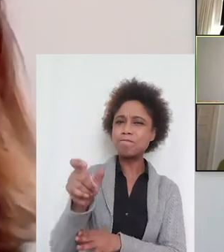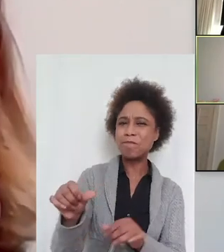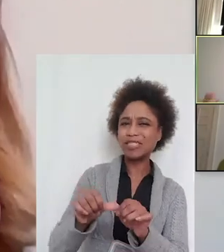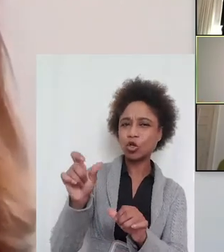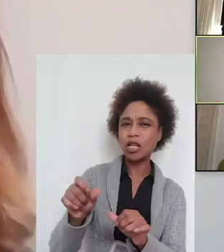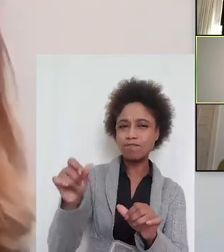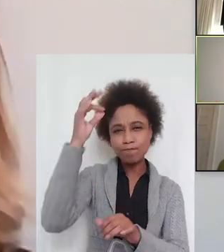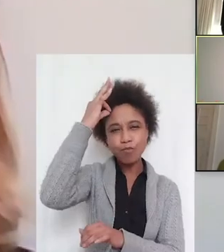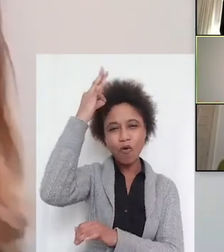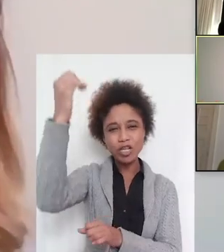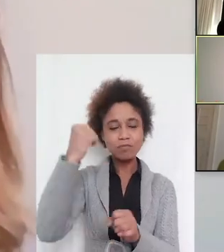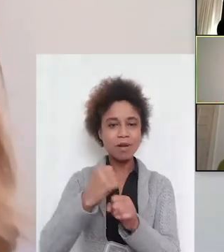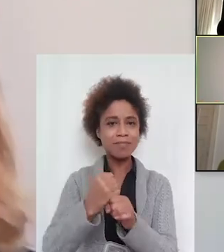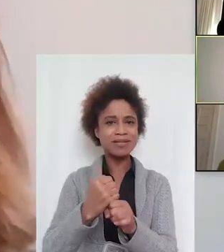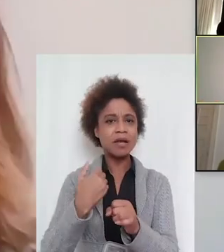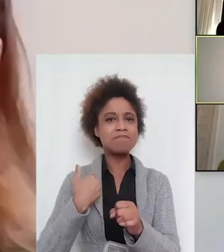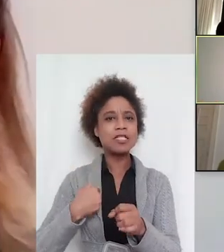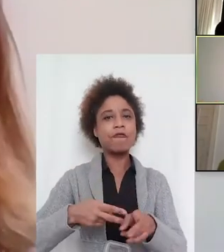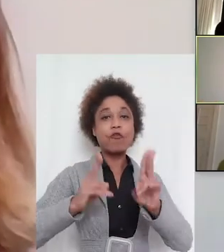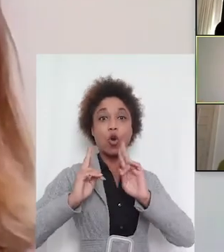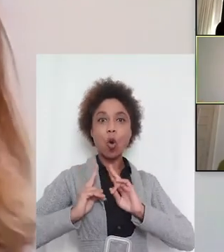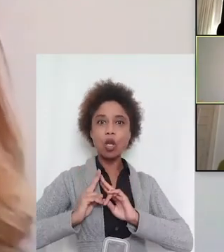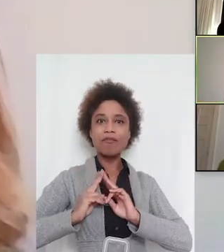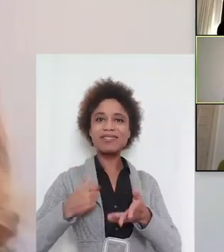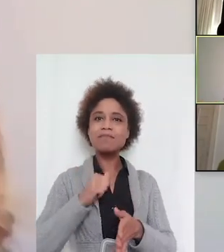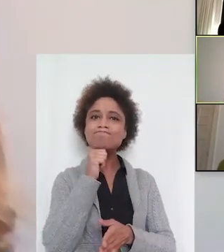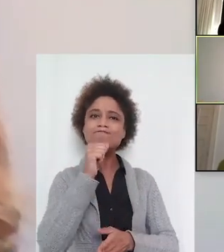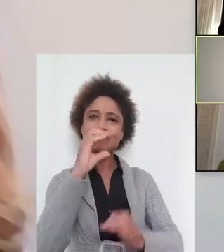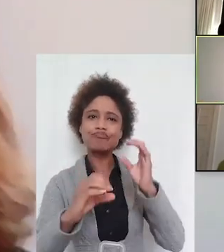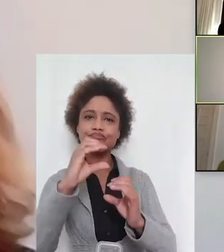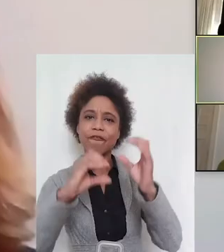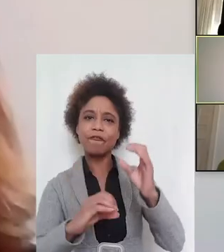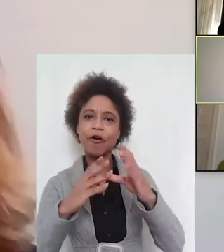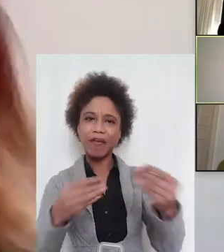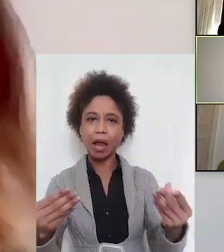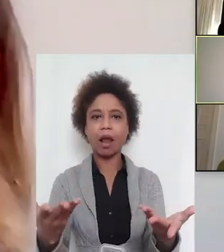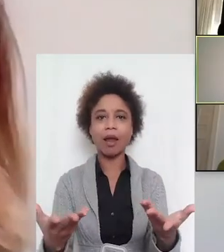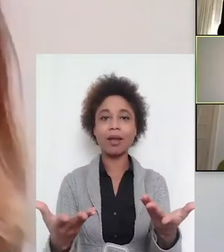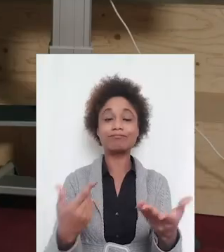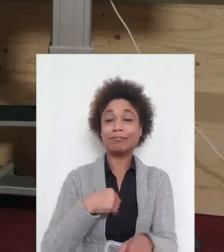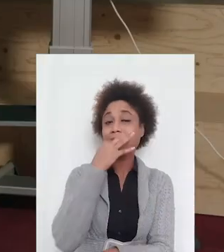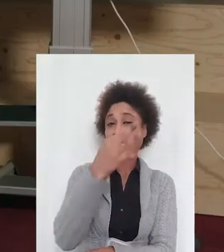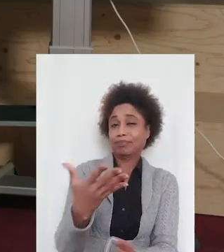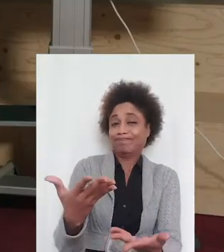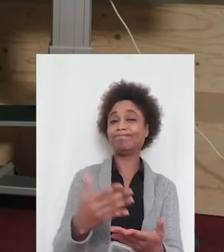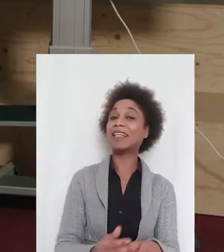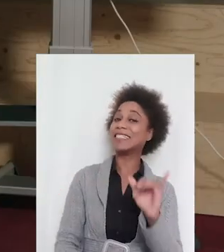dan voelt iedereen zich dus zelf verantwoordelijk om die mismatches weg te nemen. Dus dat is mijn tip.